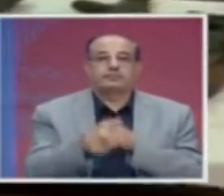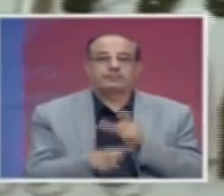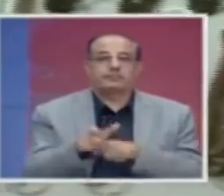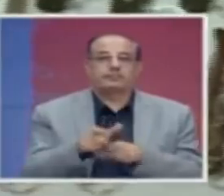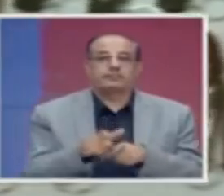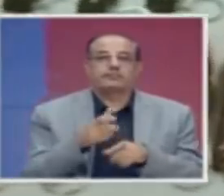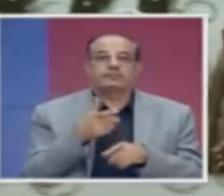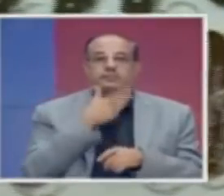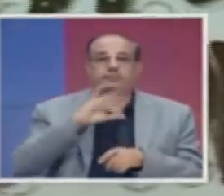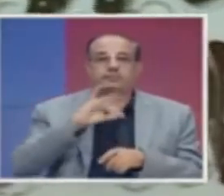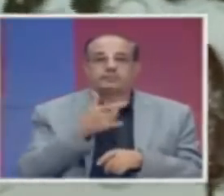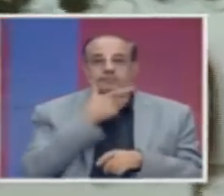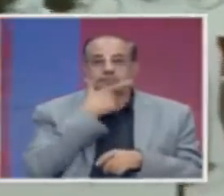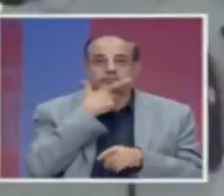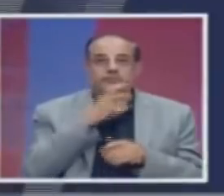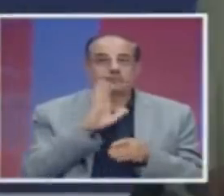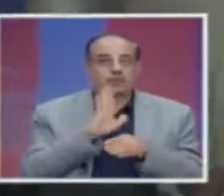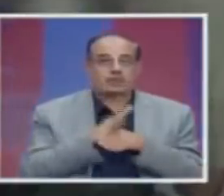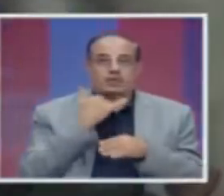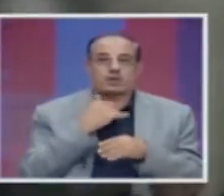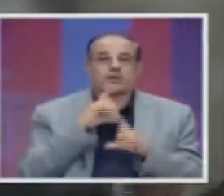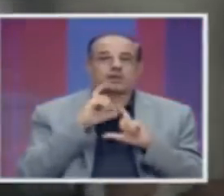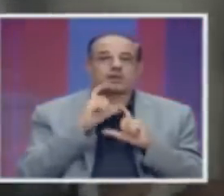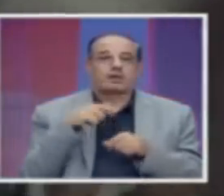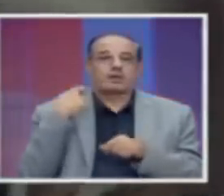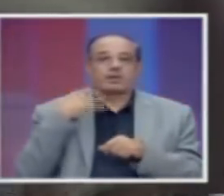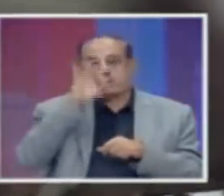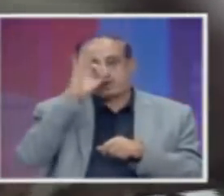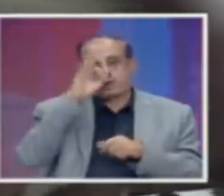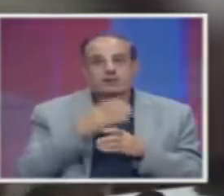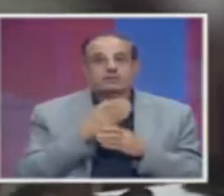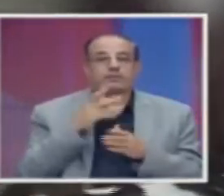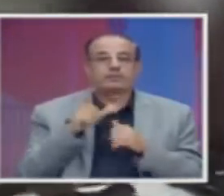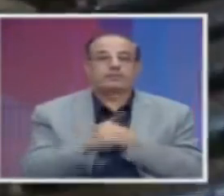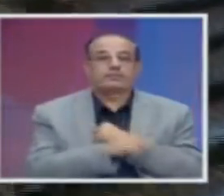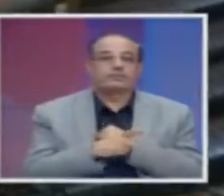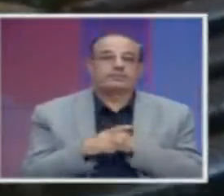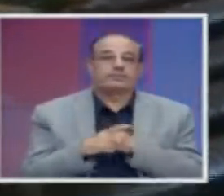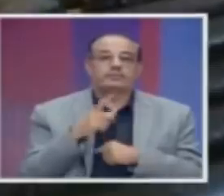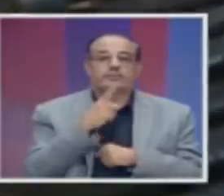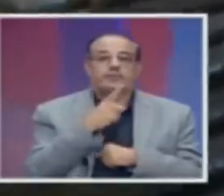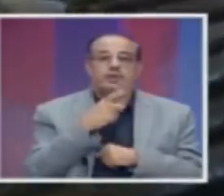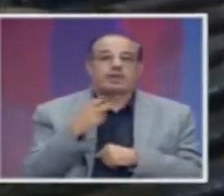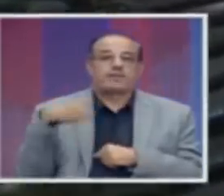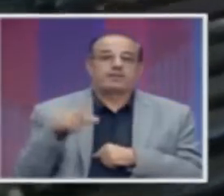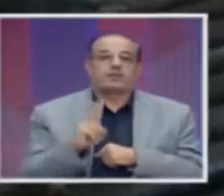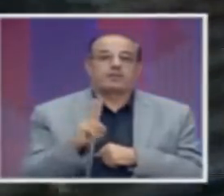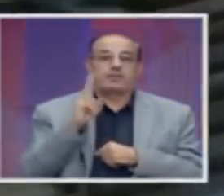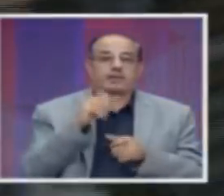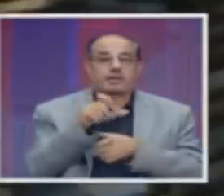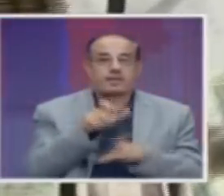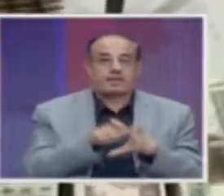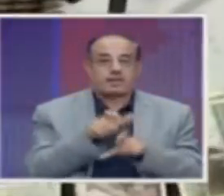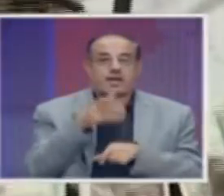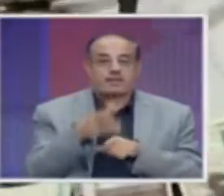النارية والبيضاء غير المرخصة، ضبطت أجهزة وزارة الداخلية خلال أسبوع 1076 قطعة سلاح